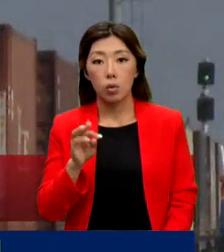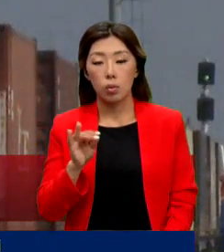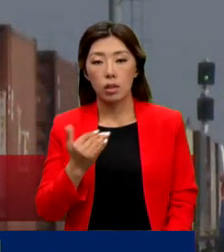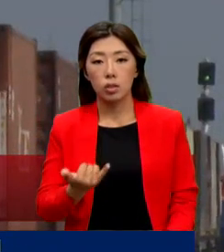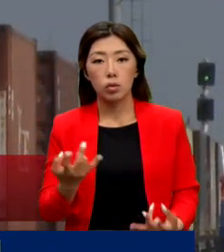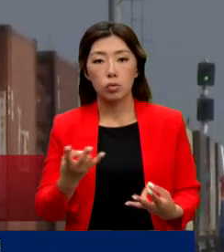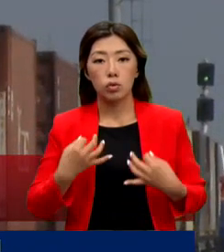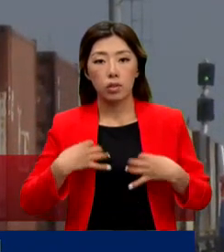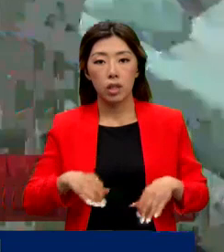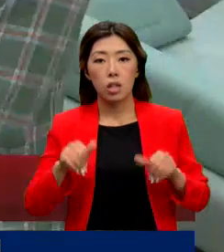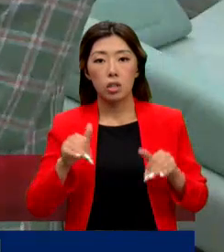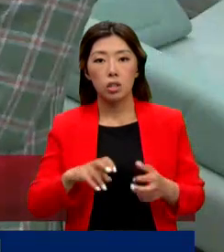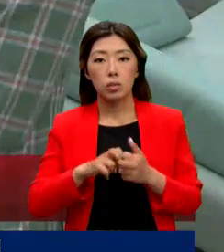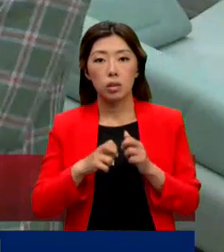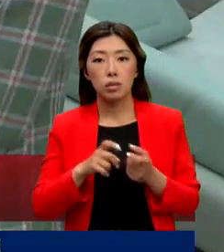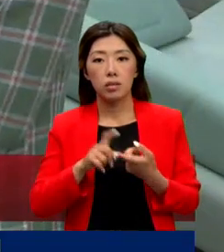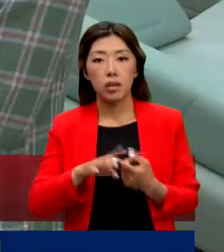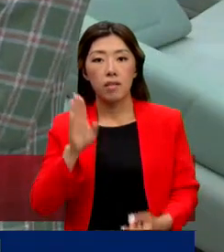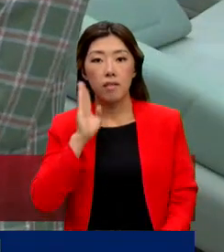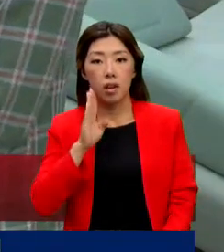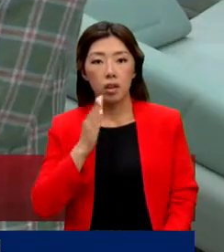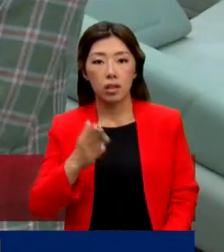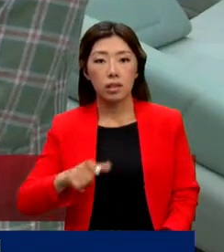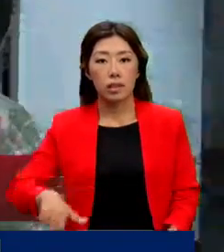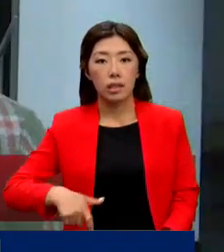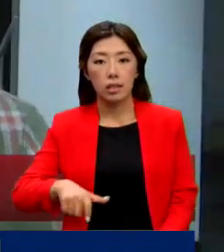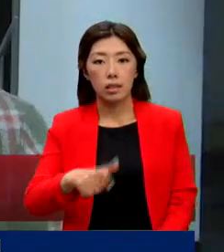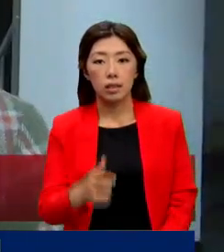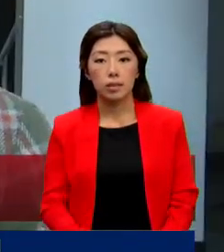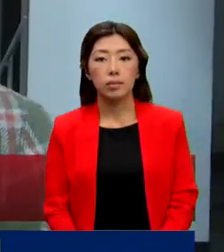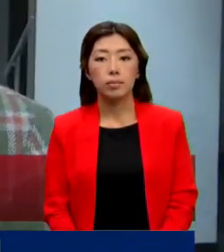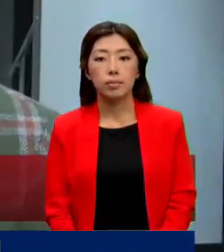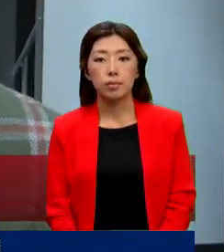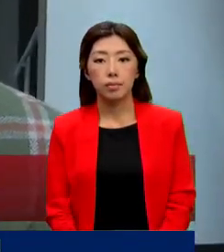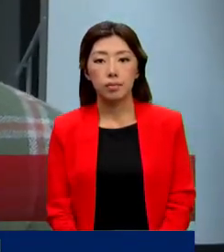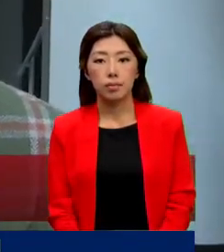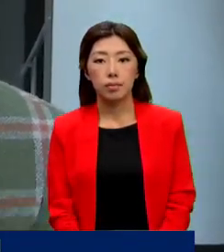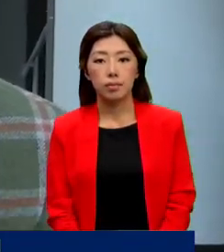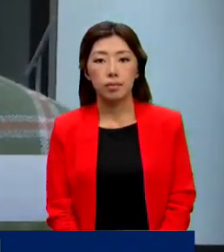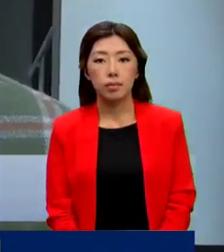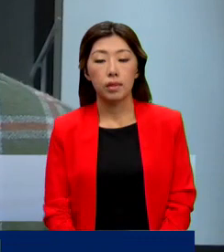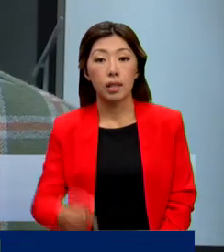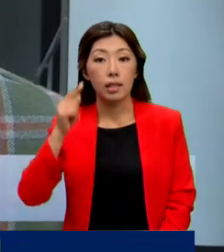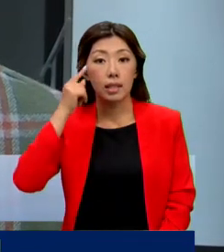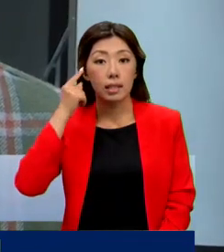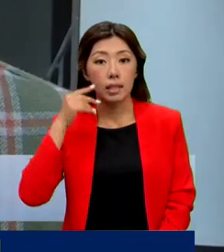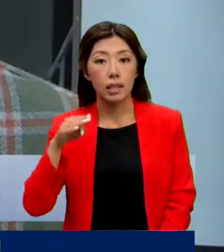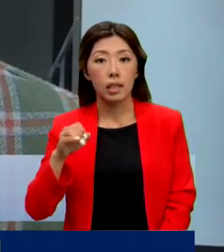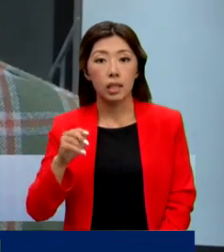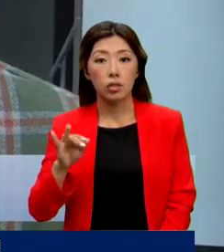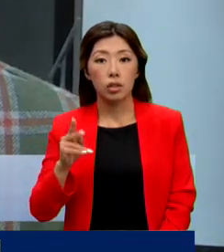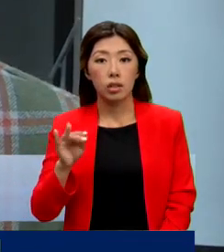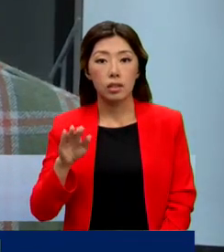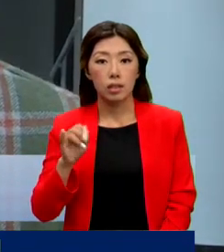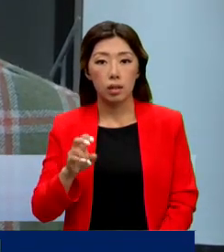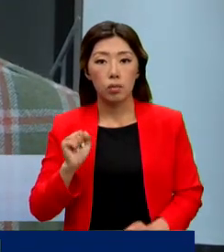возможность решить проблему, например, с водой трансграничных рек. Как я это вижу, Кыргызстану, Таджикистану можем предоставить